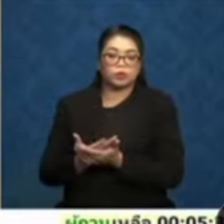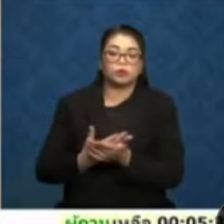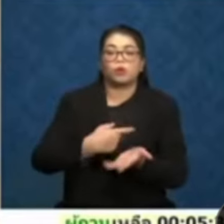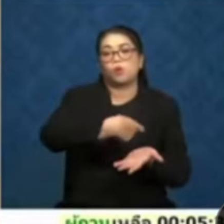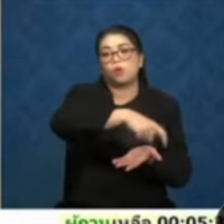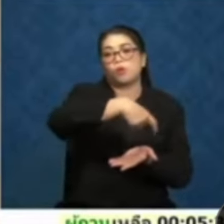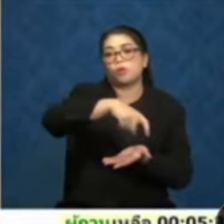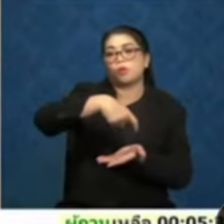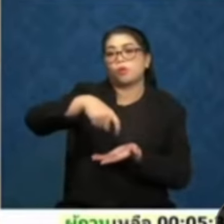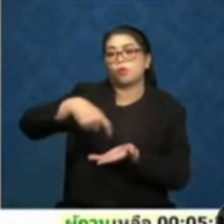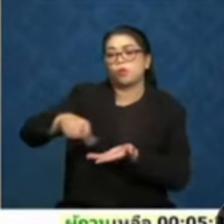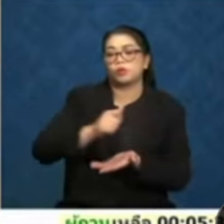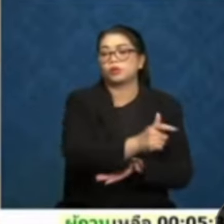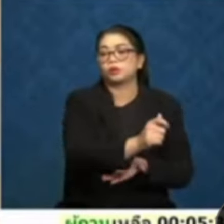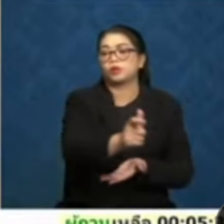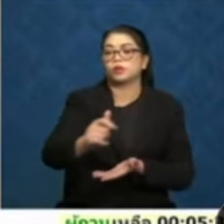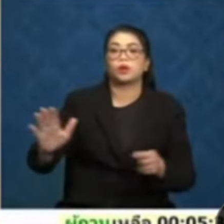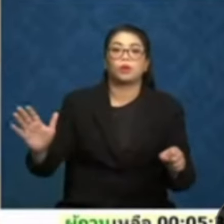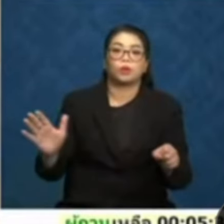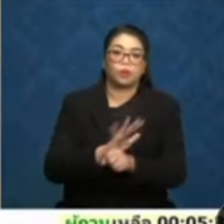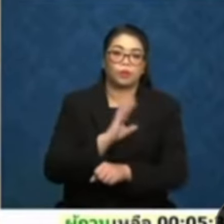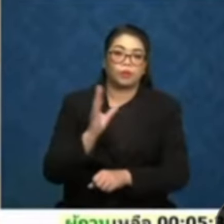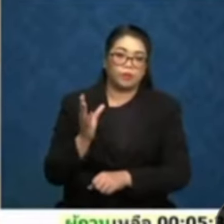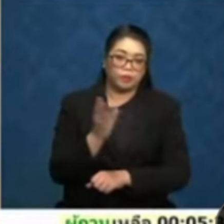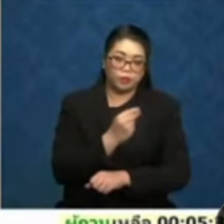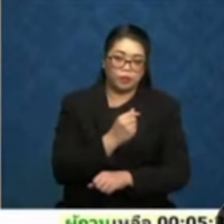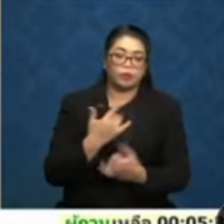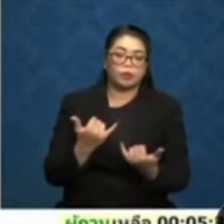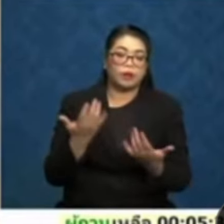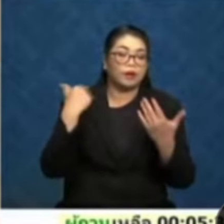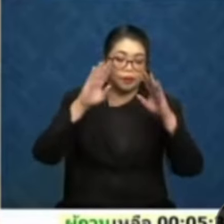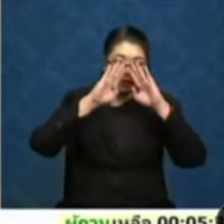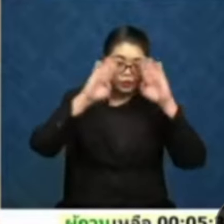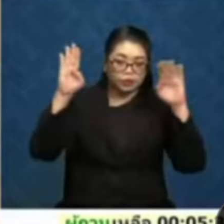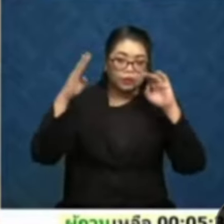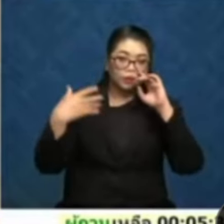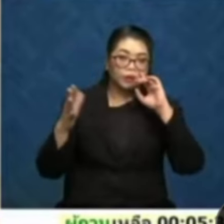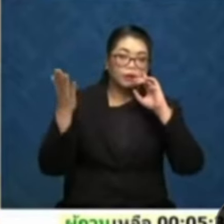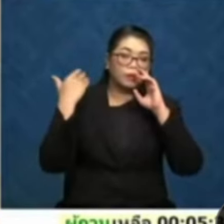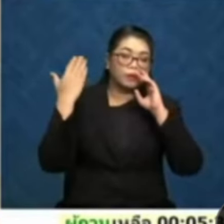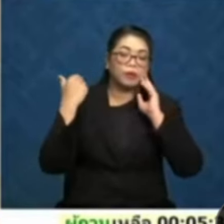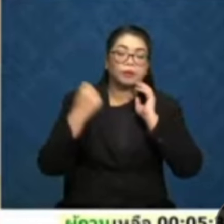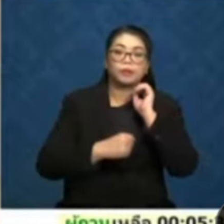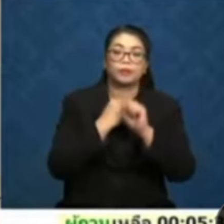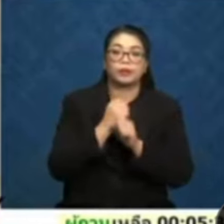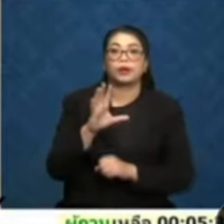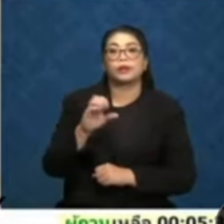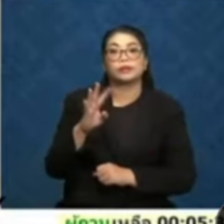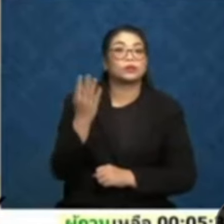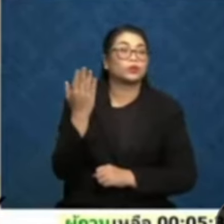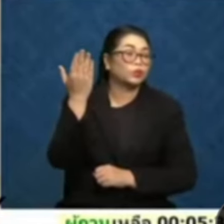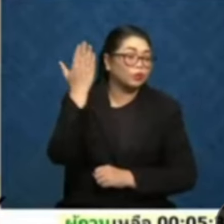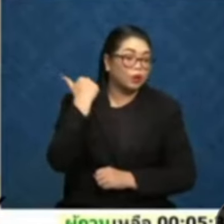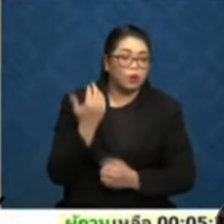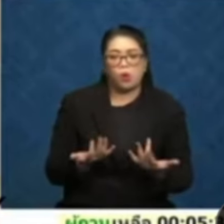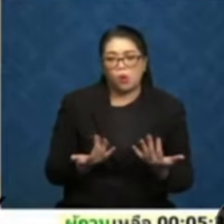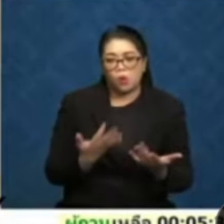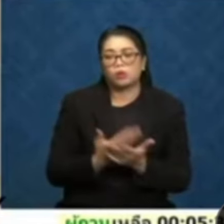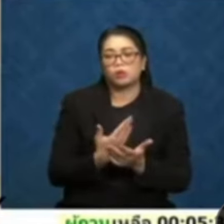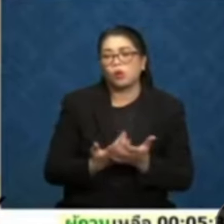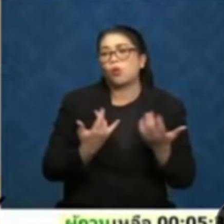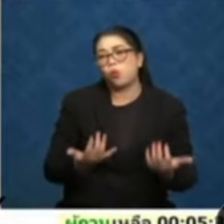สามารถถึงมือพี่น้องประชาชนได้ทันทีเรามีประสบการณ์ร่วมกันค่ะในอดีตที่ผ่านมาที่พี่น้องประชาชนต้องลองเงิน